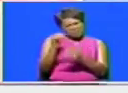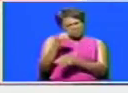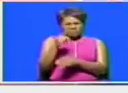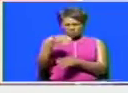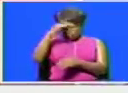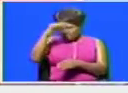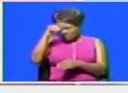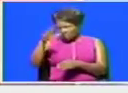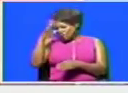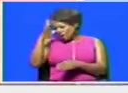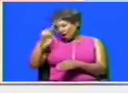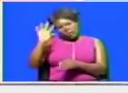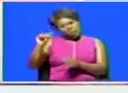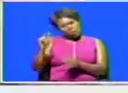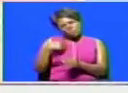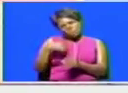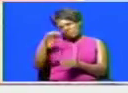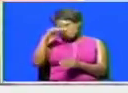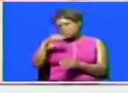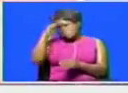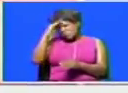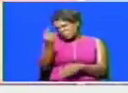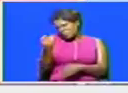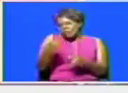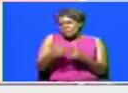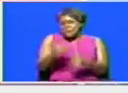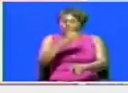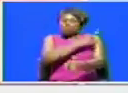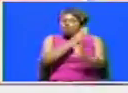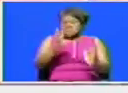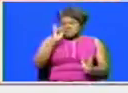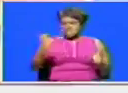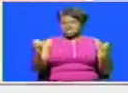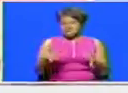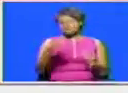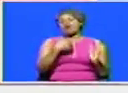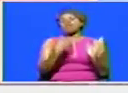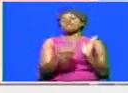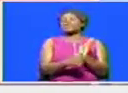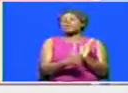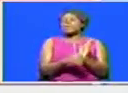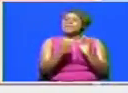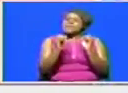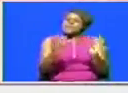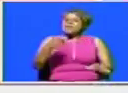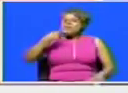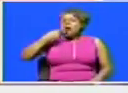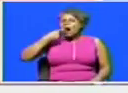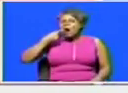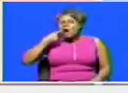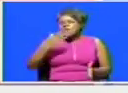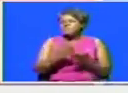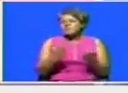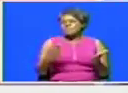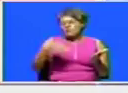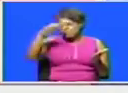Unashindwa, unamdanganya, unasema huwa nakunywa kidogo, lakini tayari daktari ashaona una nini, una tatizo. Ukiwa addictive kwa kitu kama